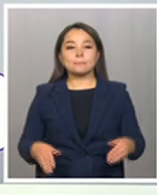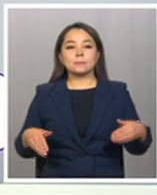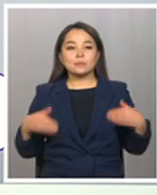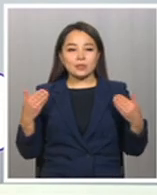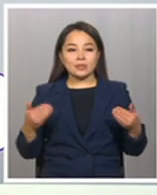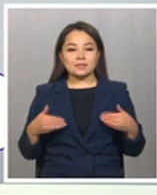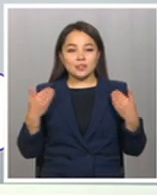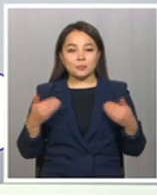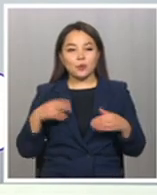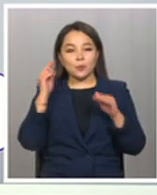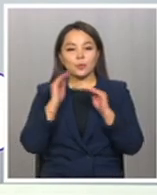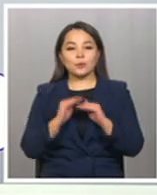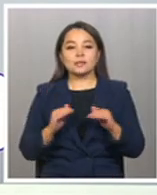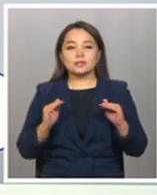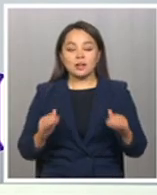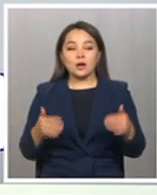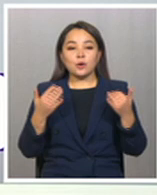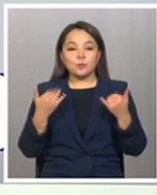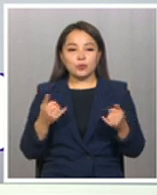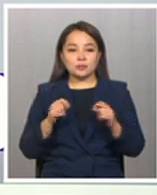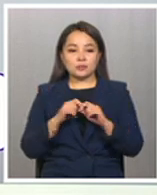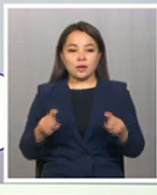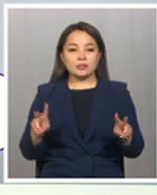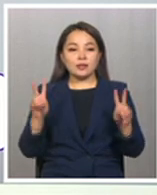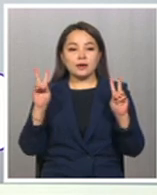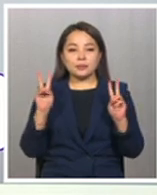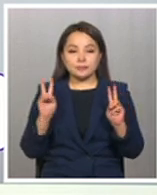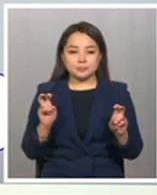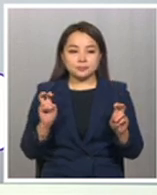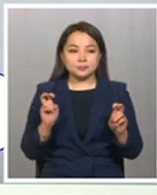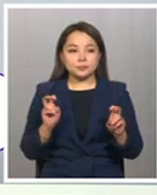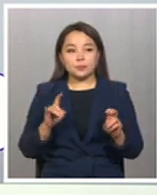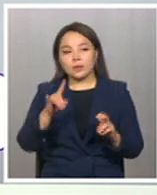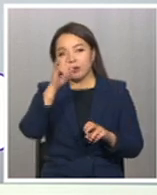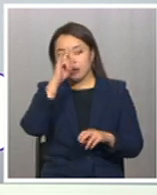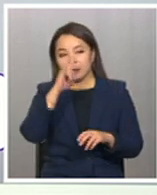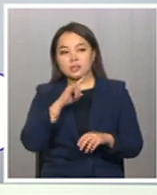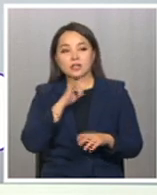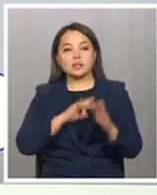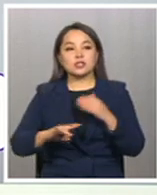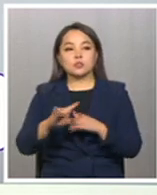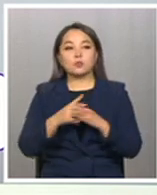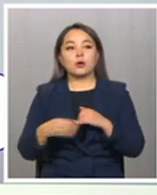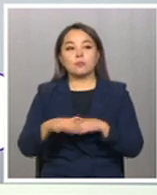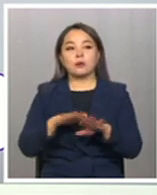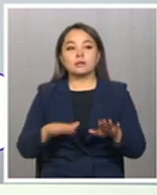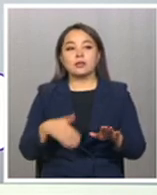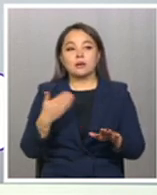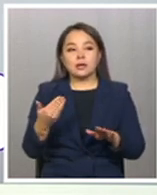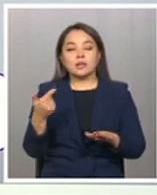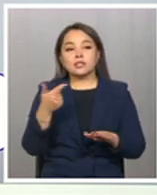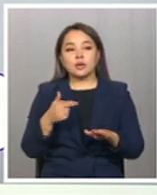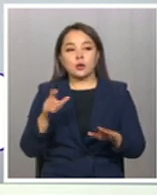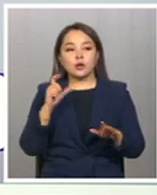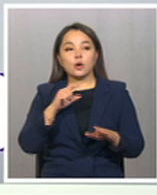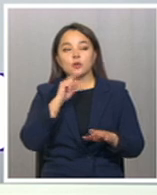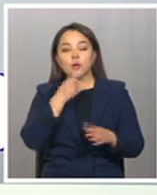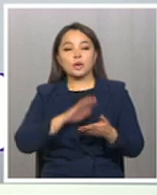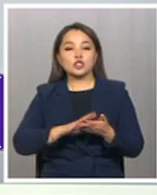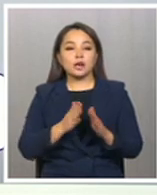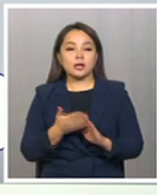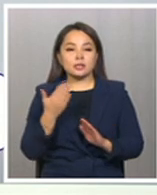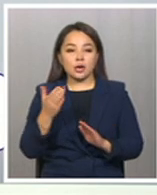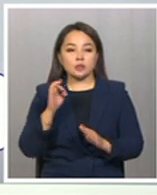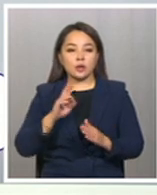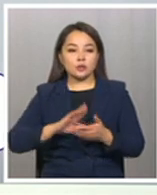Сәлеметсіздер ме, оқушылар? Біздің бүгінгі сабағымыздың тақырыбы Қазақстан Республикасы аймақтарының геоэкономикалық жағдайы мен